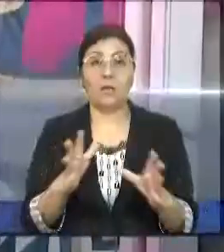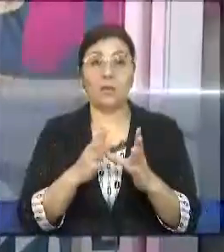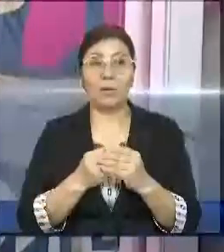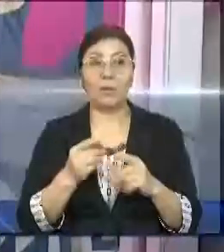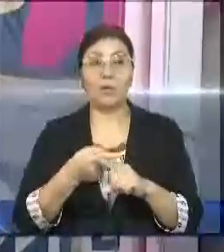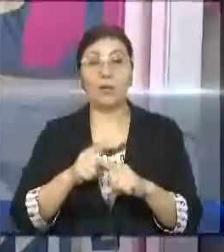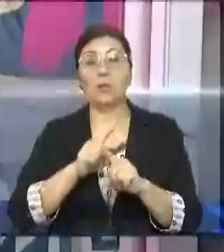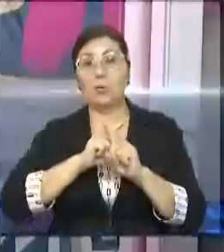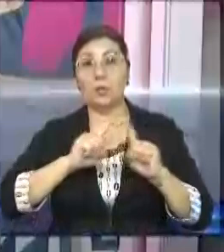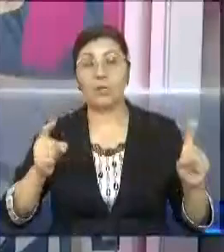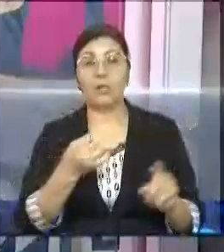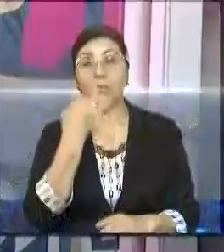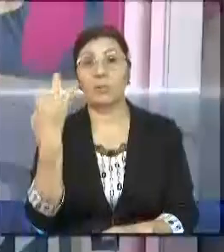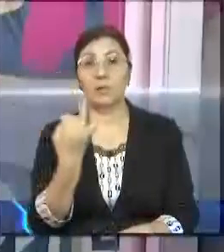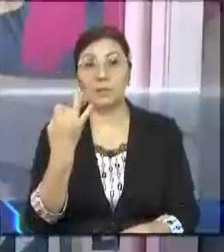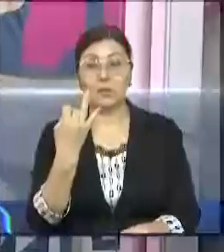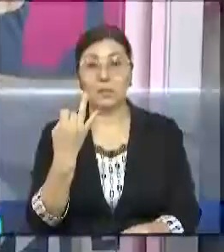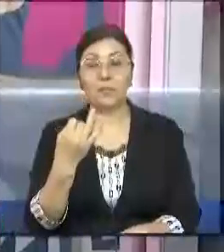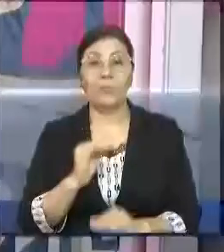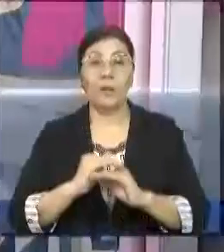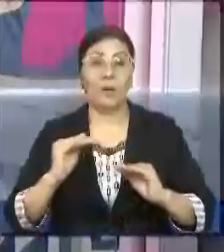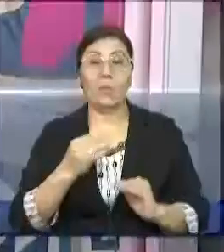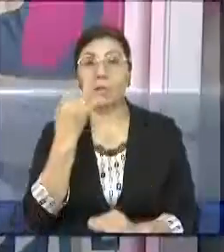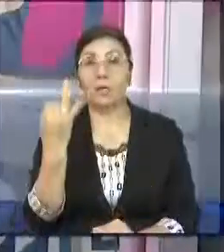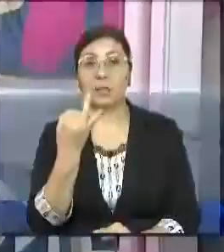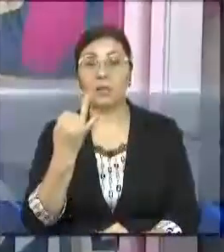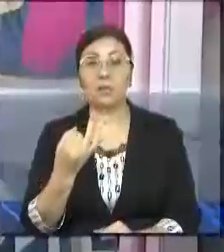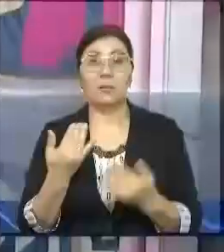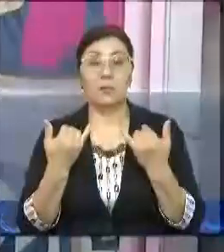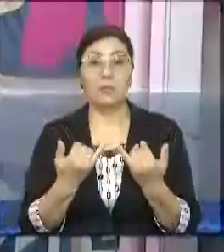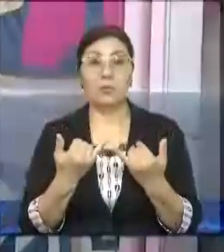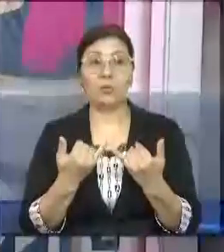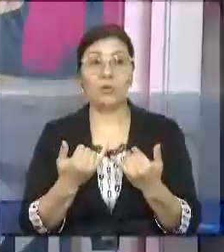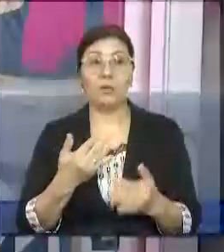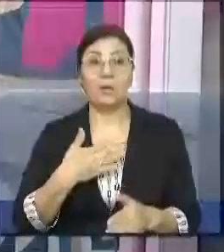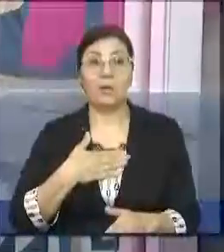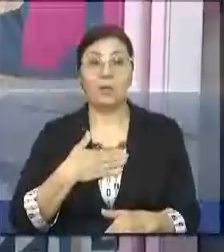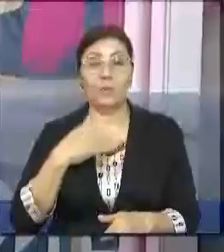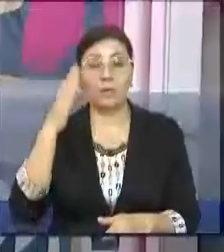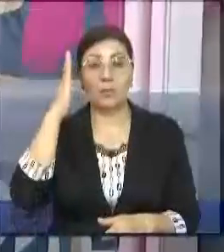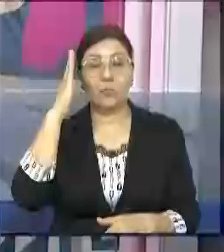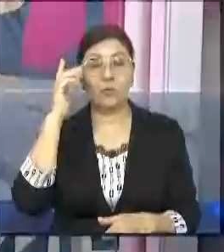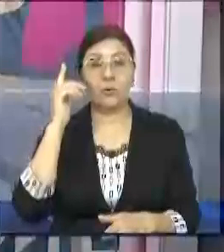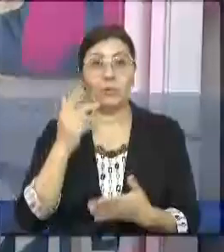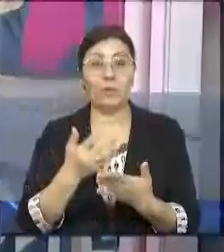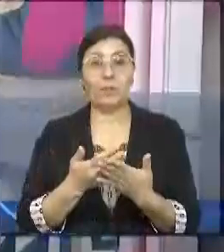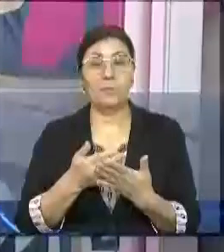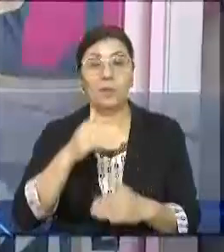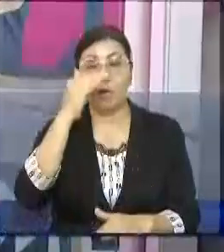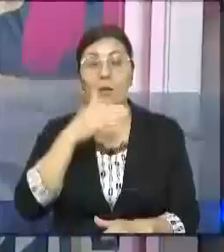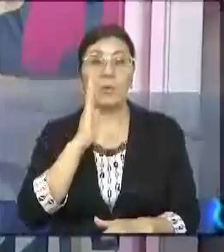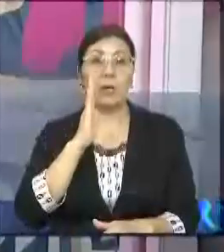Өте керемет қызықты болып жатыр балаларымызға да. Бұл жерде енді мен түсінігім бойынша бала мен